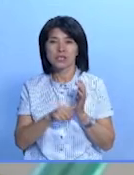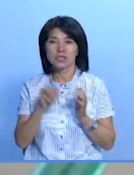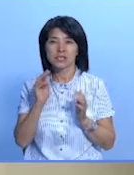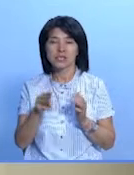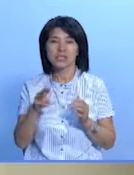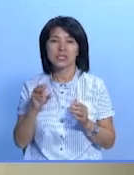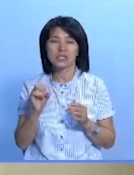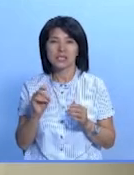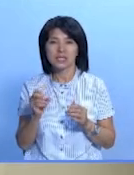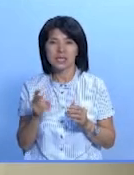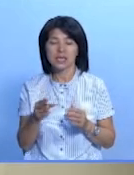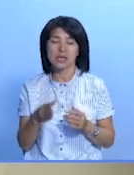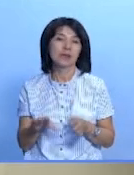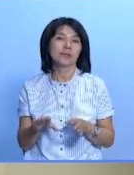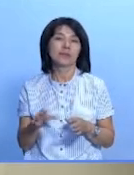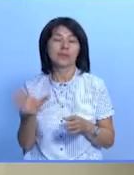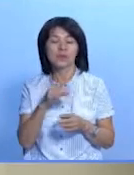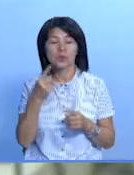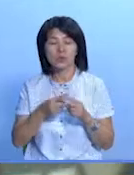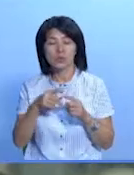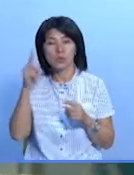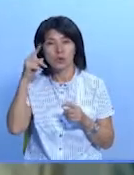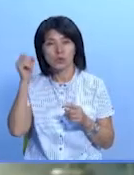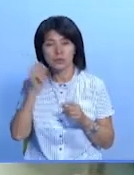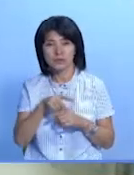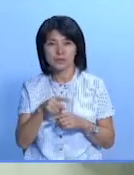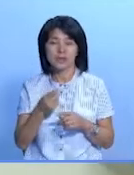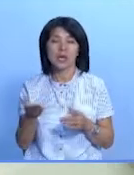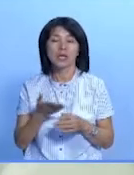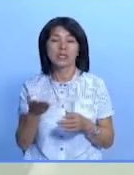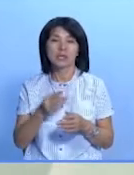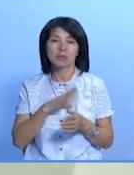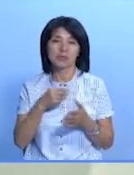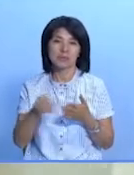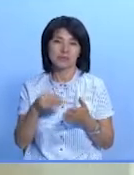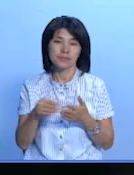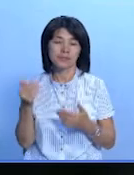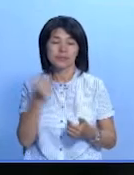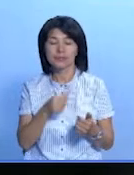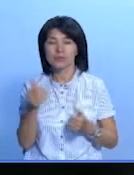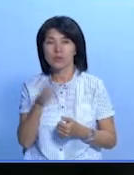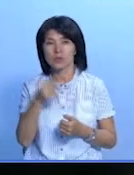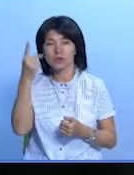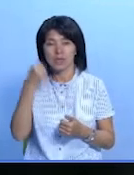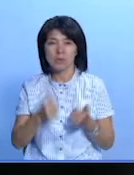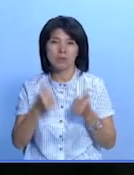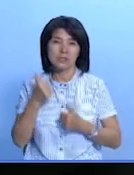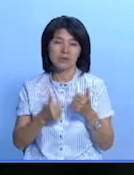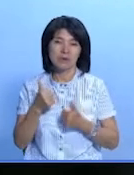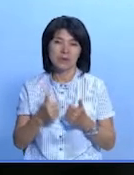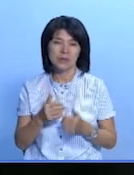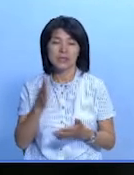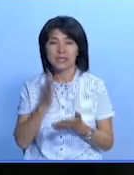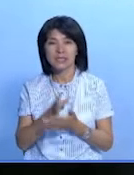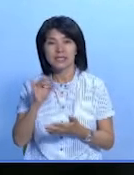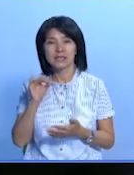Но корректна ли такая информация? В ней же не уточняется, какие именно аппараты приобретались. Все познается в сравнении. Есть стационарные аппараты ИВЛ,